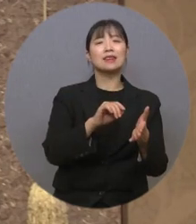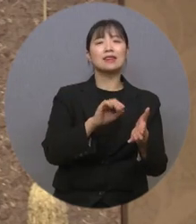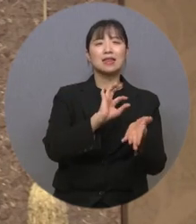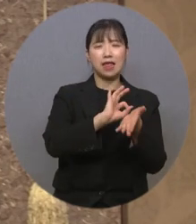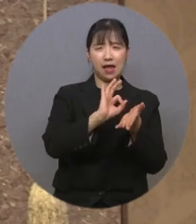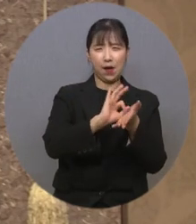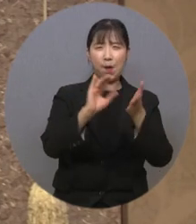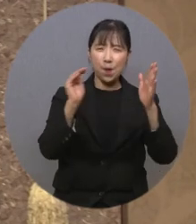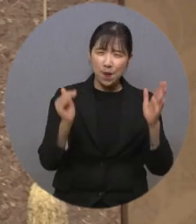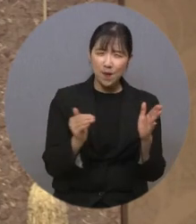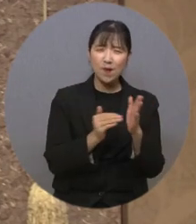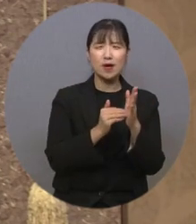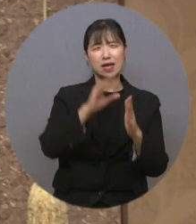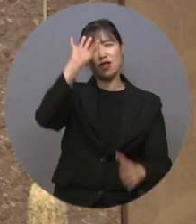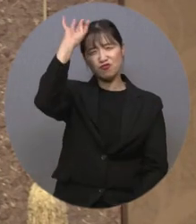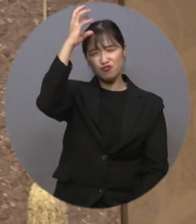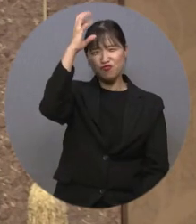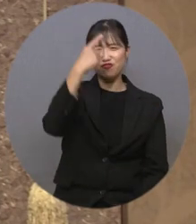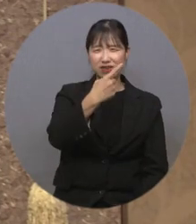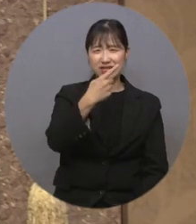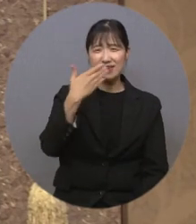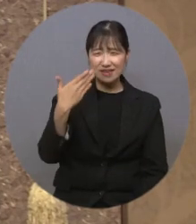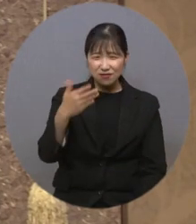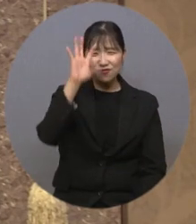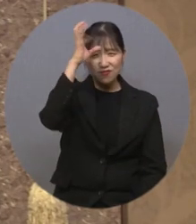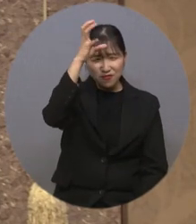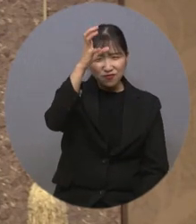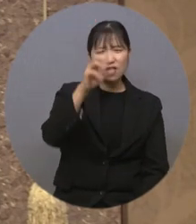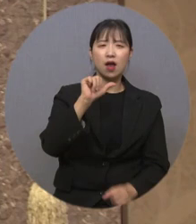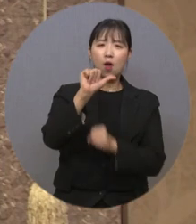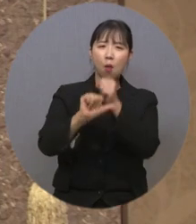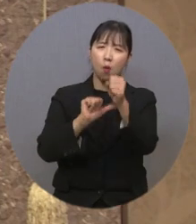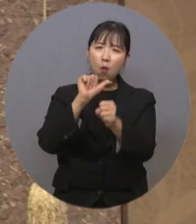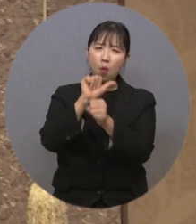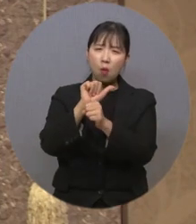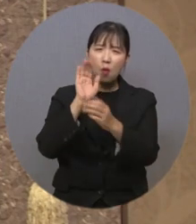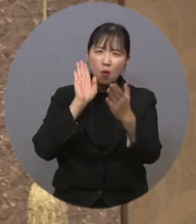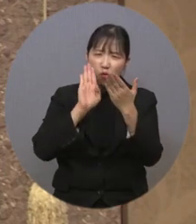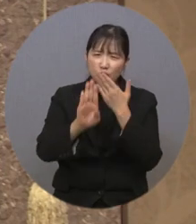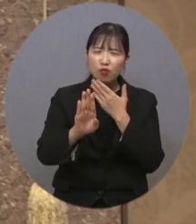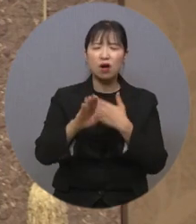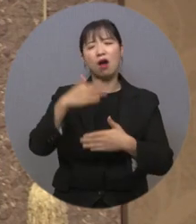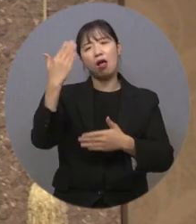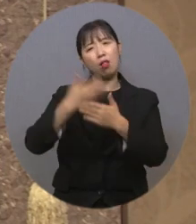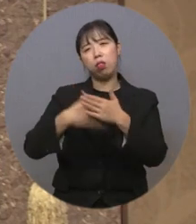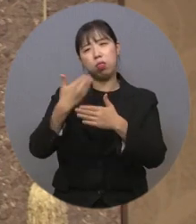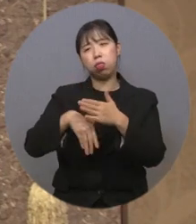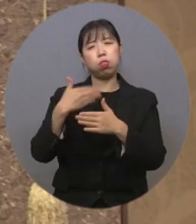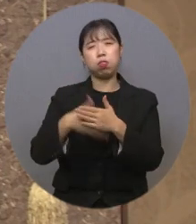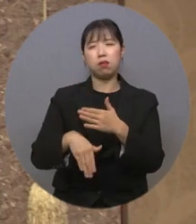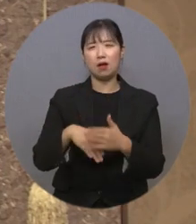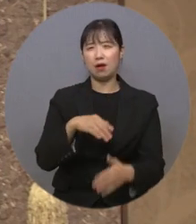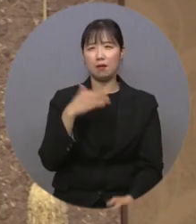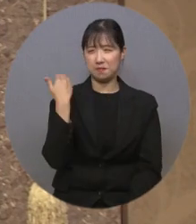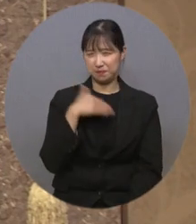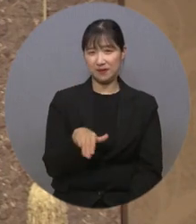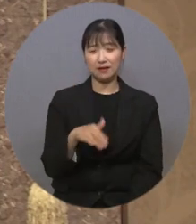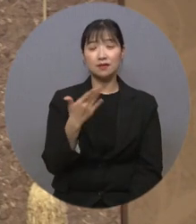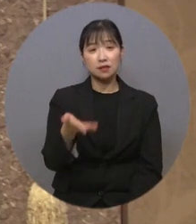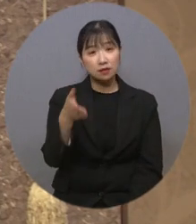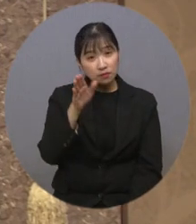구급차 앰뷸런스가 있지 않습니까? 요게 5년만 지나면 저희들은 내구연에 지나요. 예.